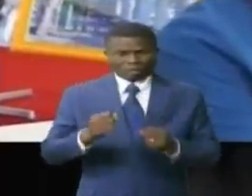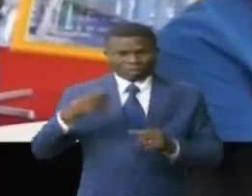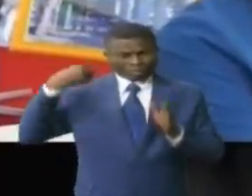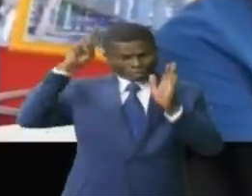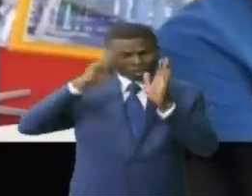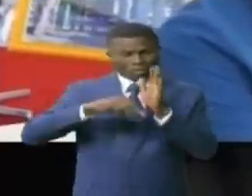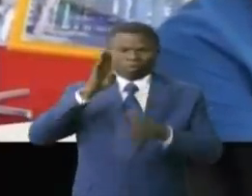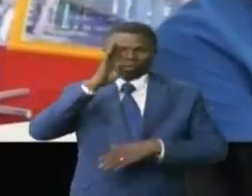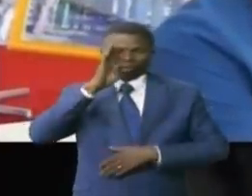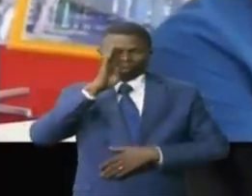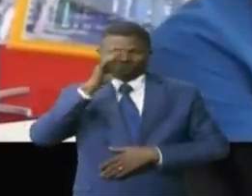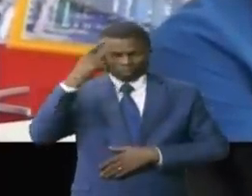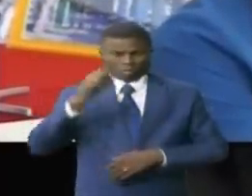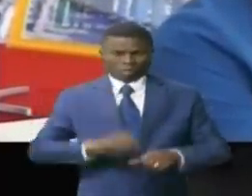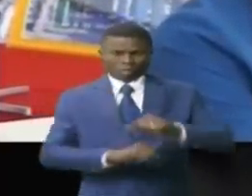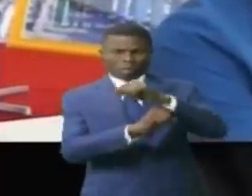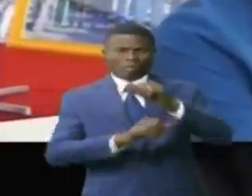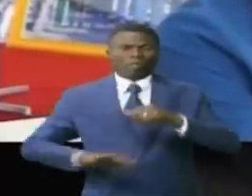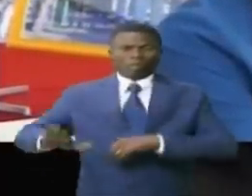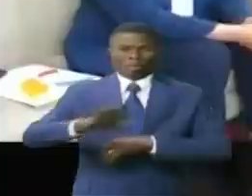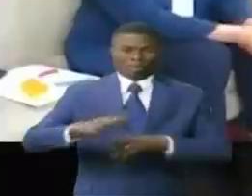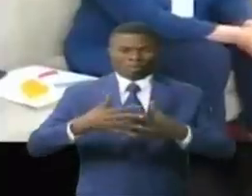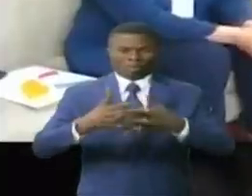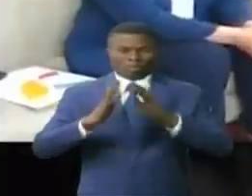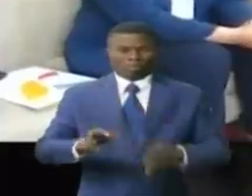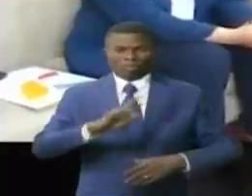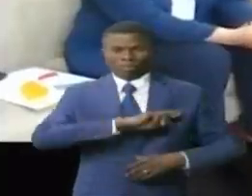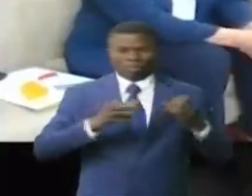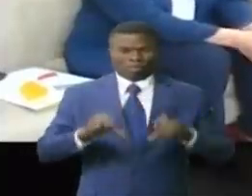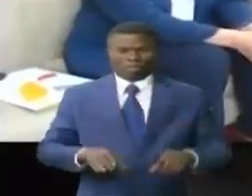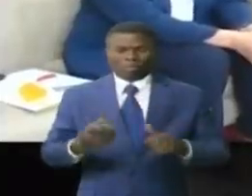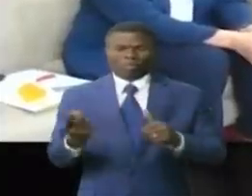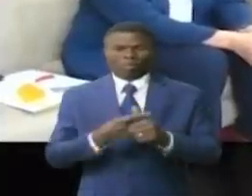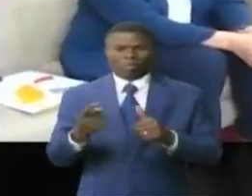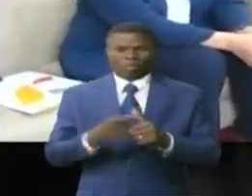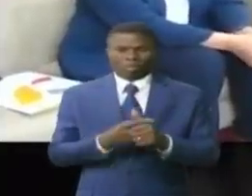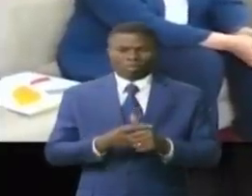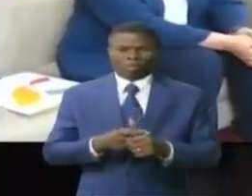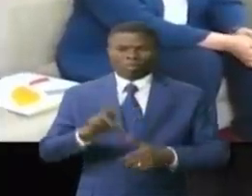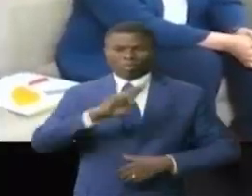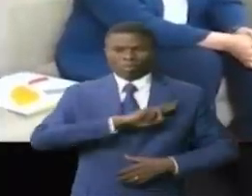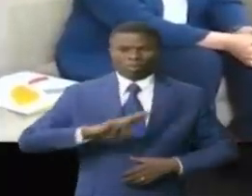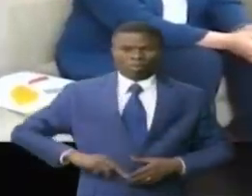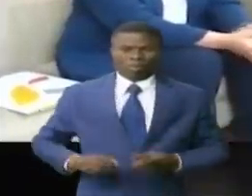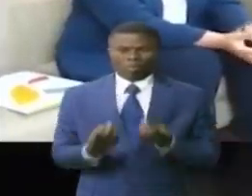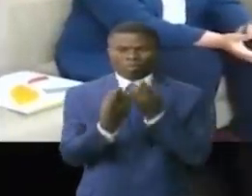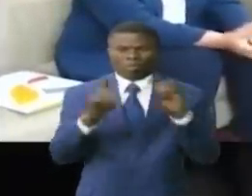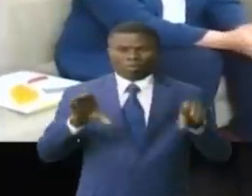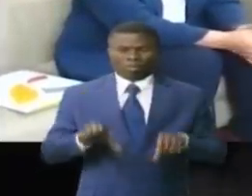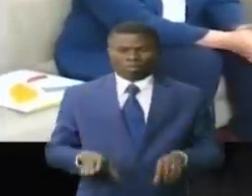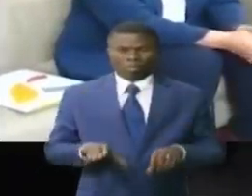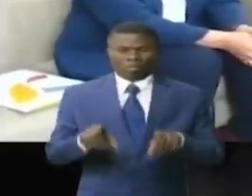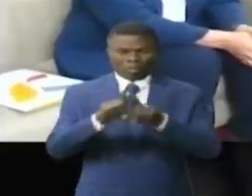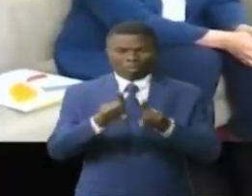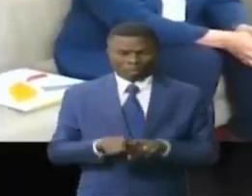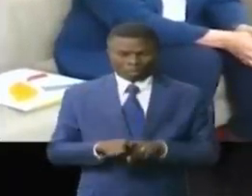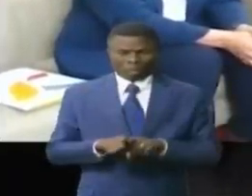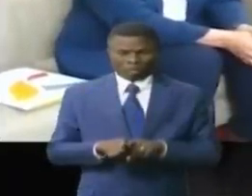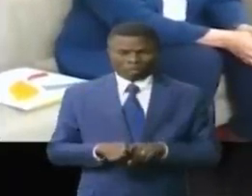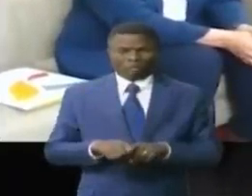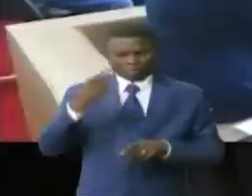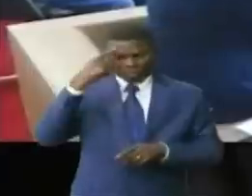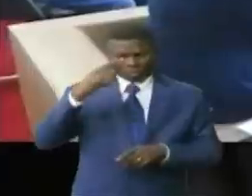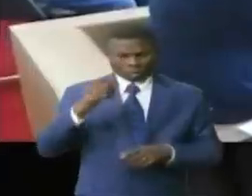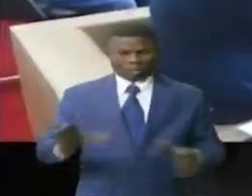gouvernement belge d'accompagner ses pays partenaires et plus particulièrement la République démocratique du Congo, et c'est afin